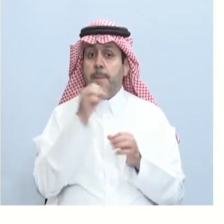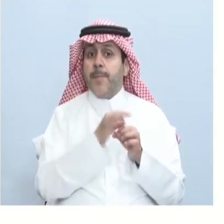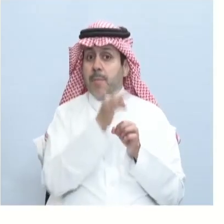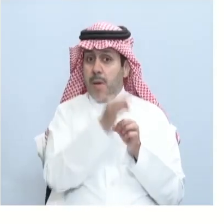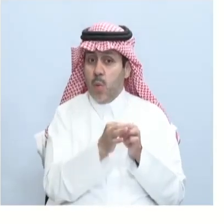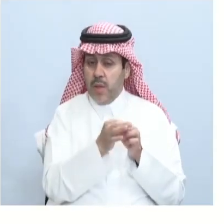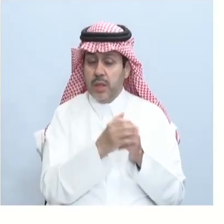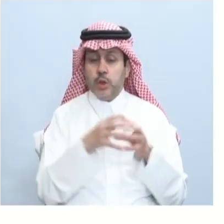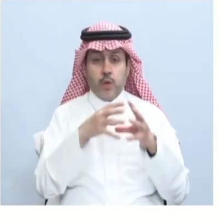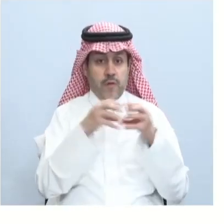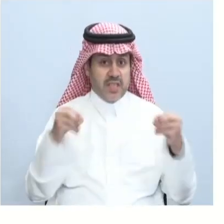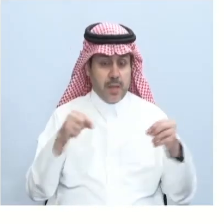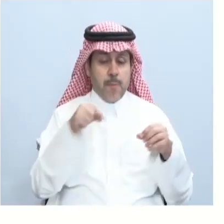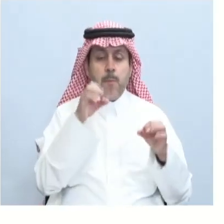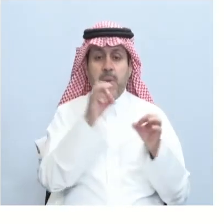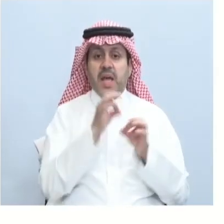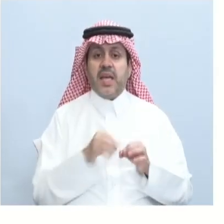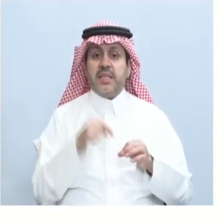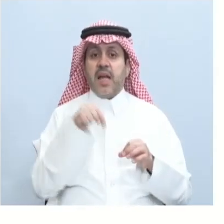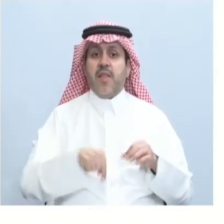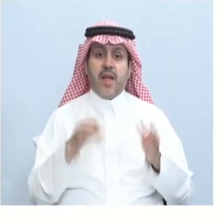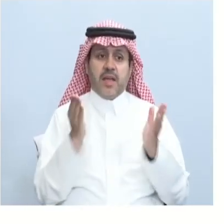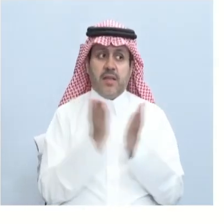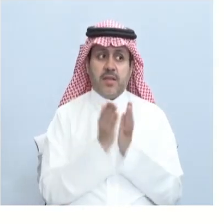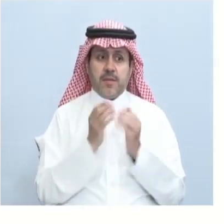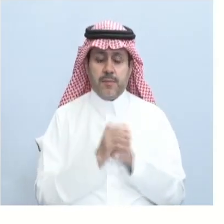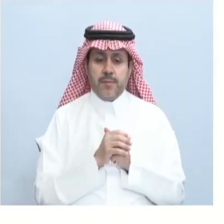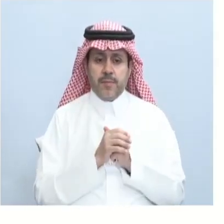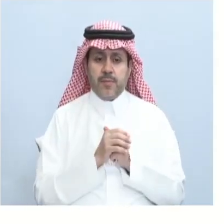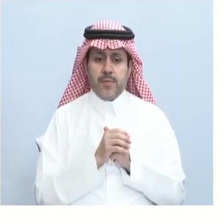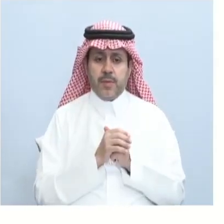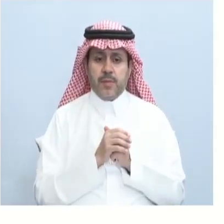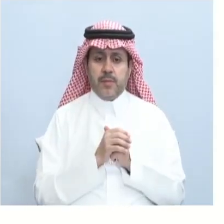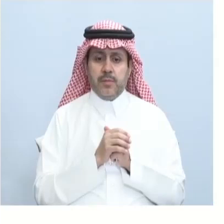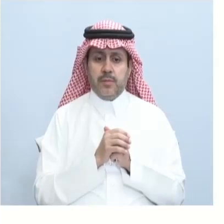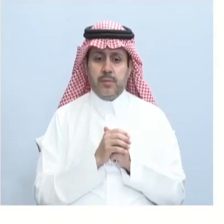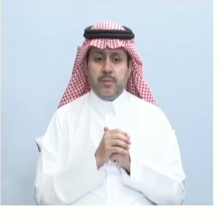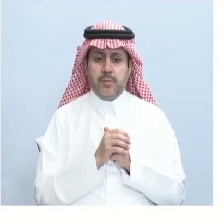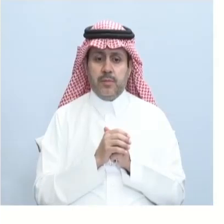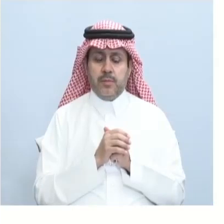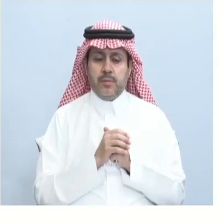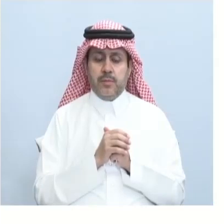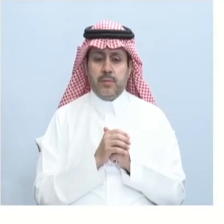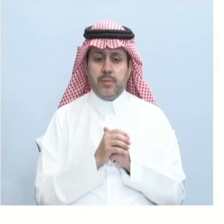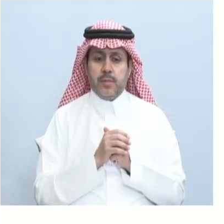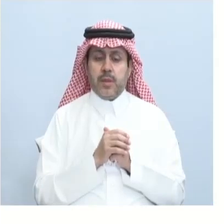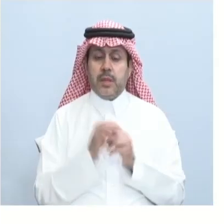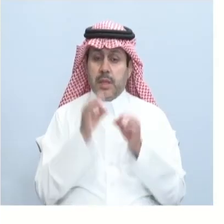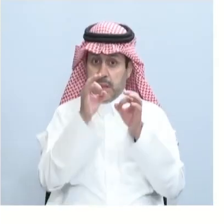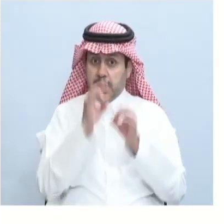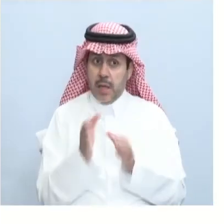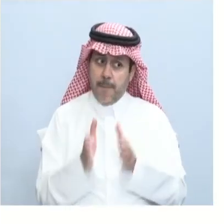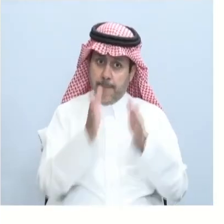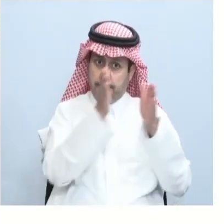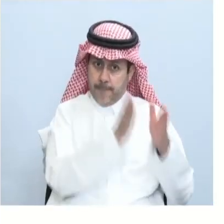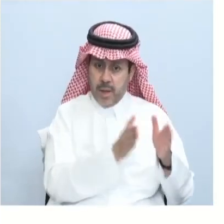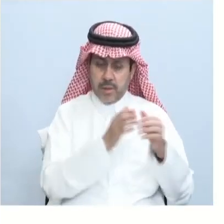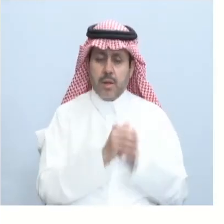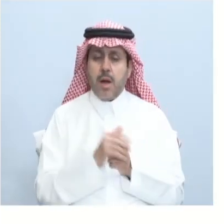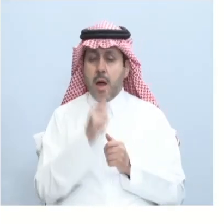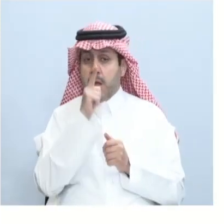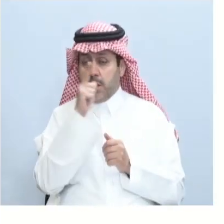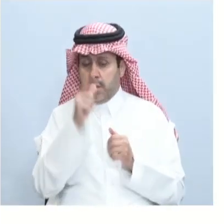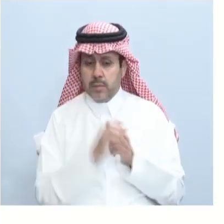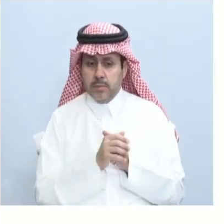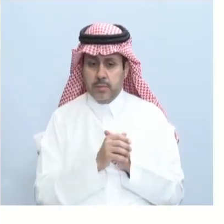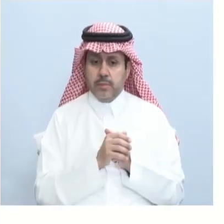الذي تفسره من ايه الدرس في من خلال ما تاملته في هذه الايه الايه التي تليها قال الله تعالى